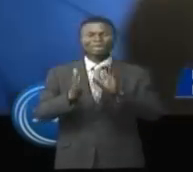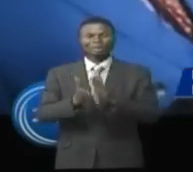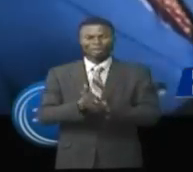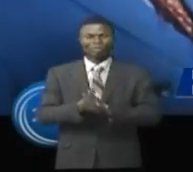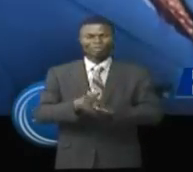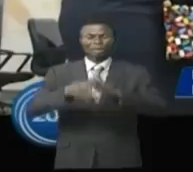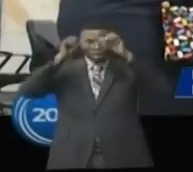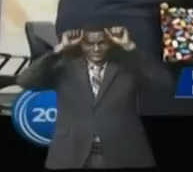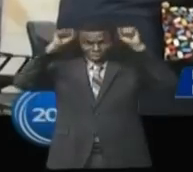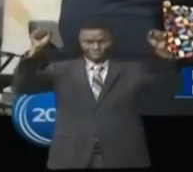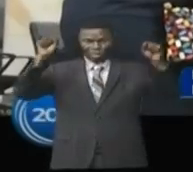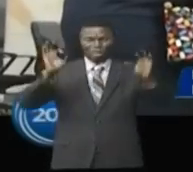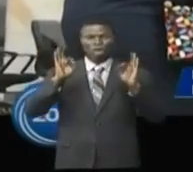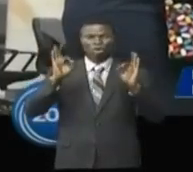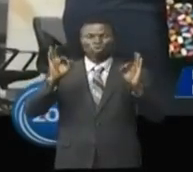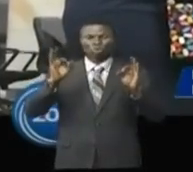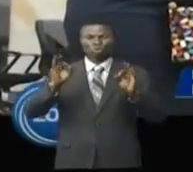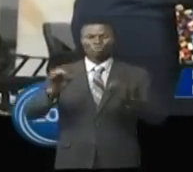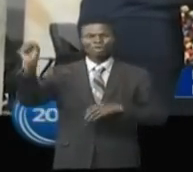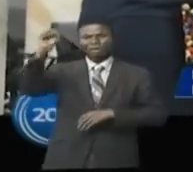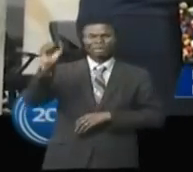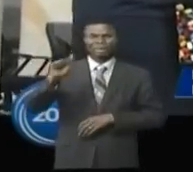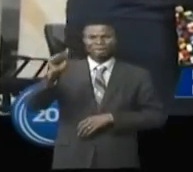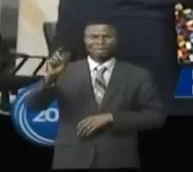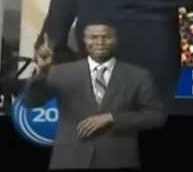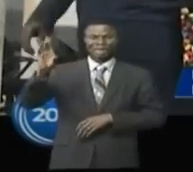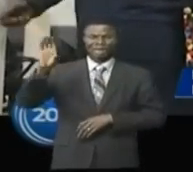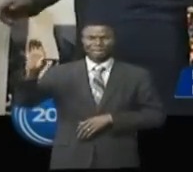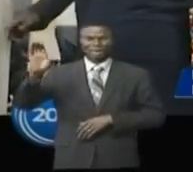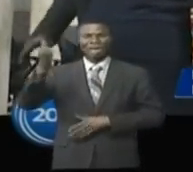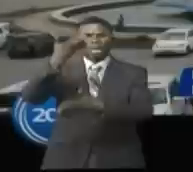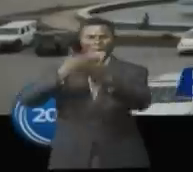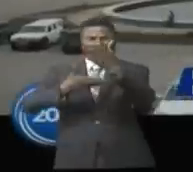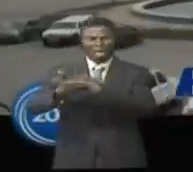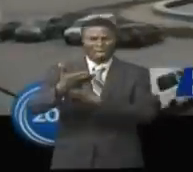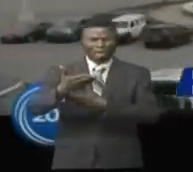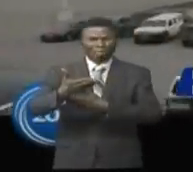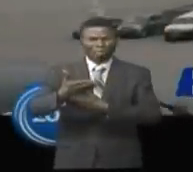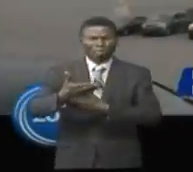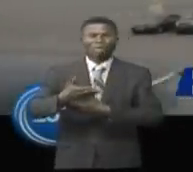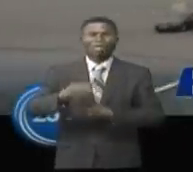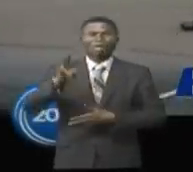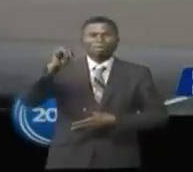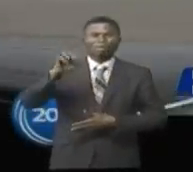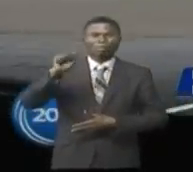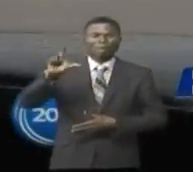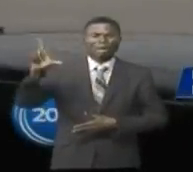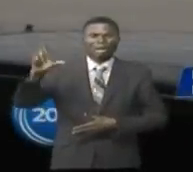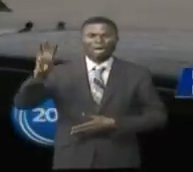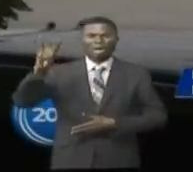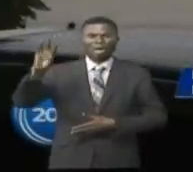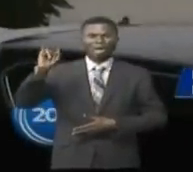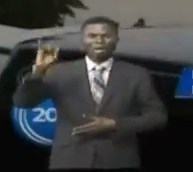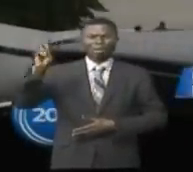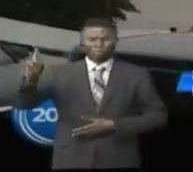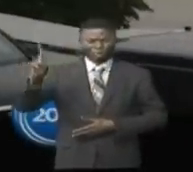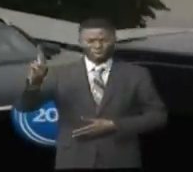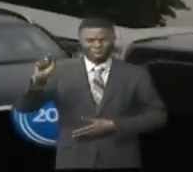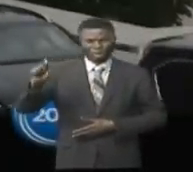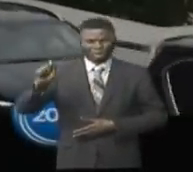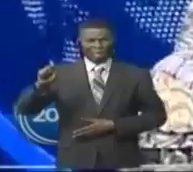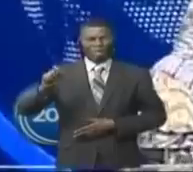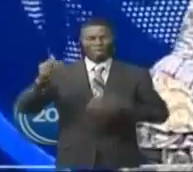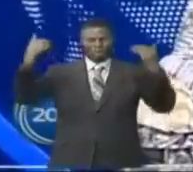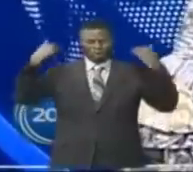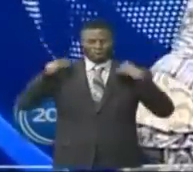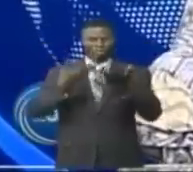sera investi comme président de cette organisation régionale. Il succédera ainsi au Malawite, le docteur Lazarus Karti